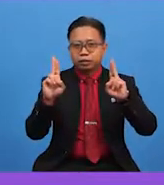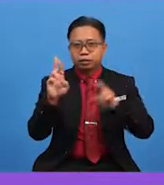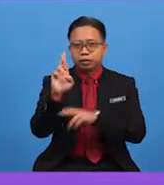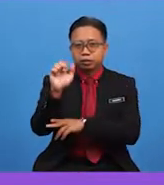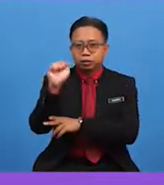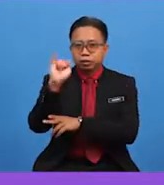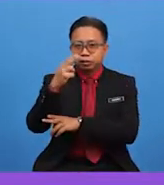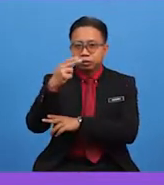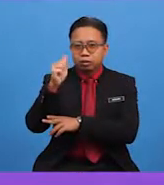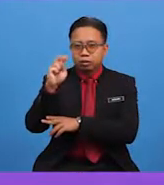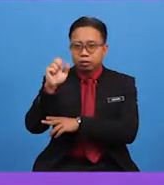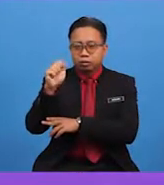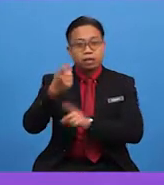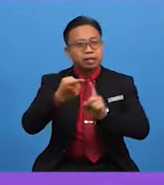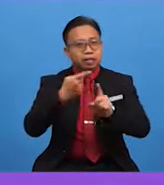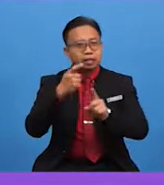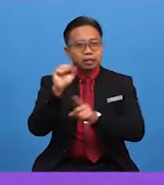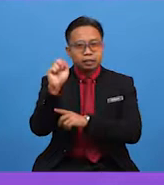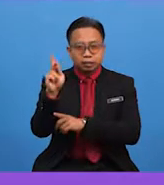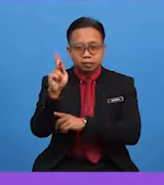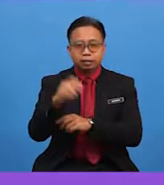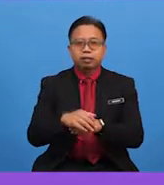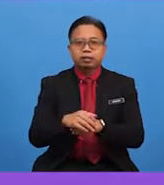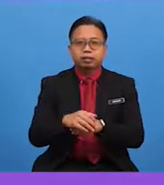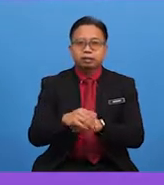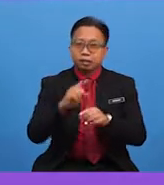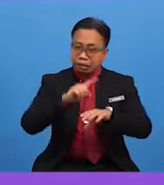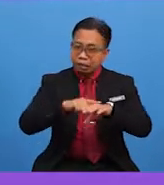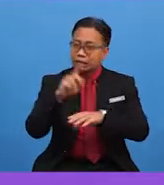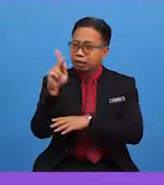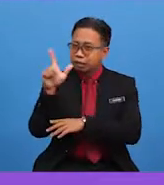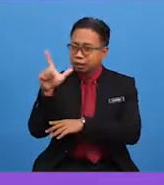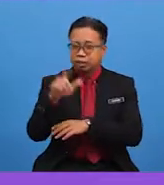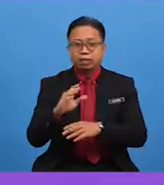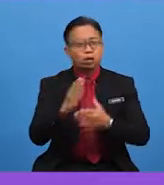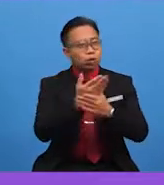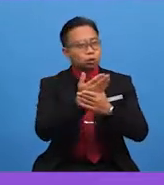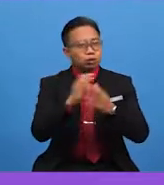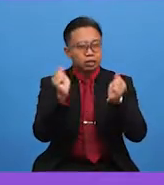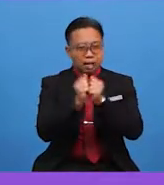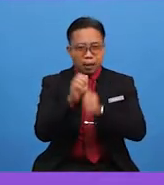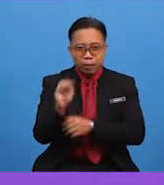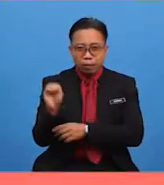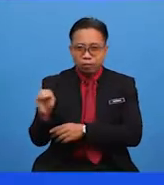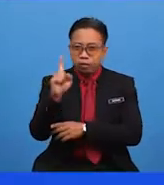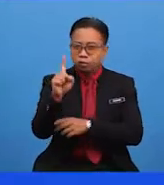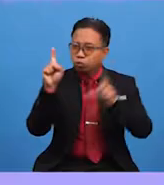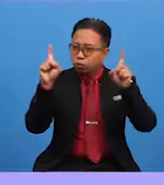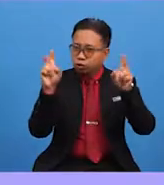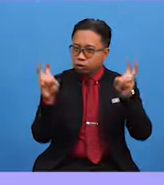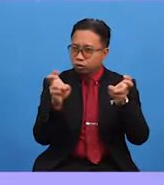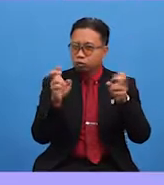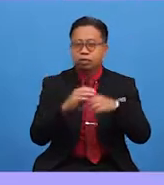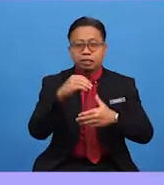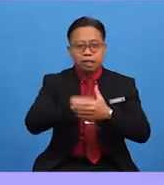Sekolah Kebangsaan Bukit Bandaraya, Kuala Lumpur, akan berkongsi dengan murid-murid satu tajuk